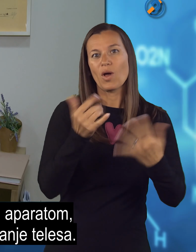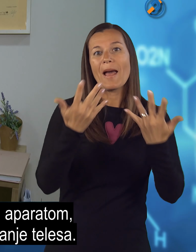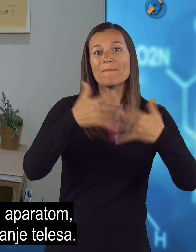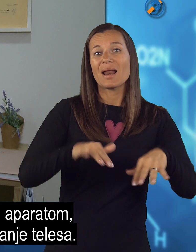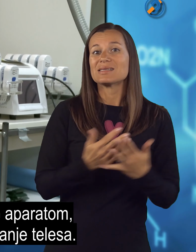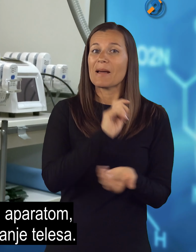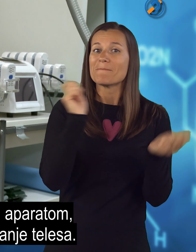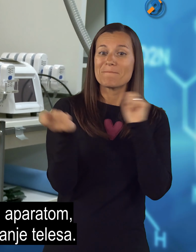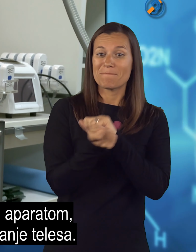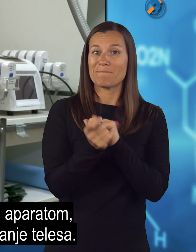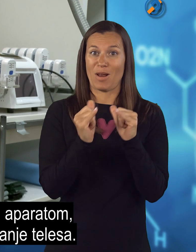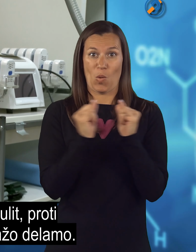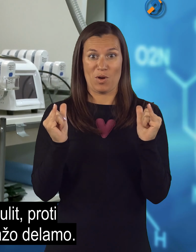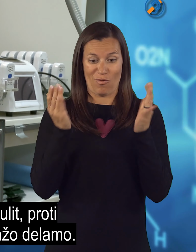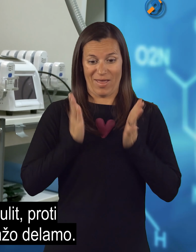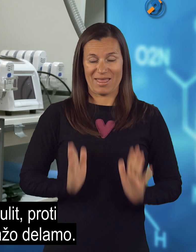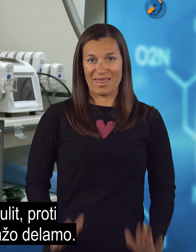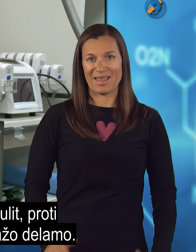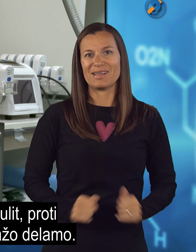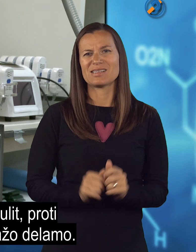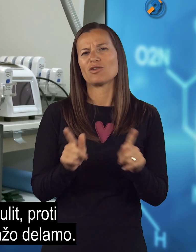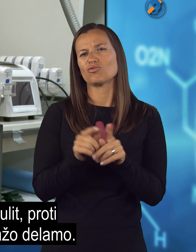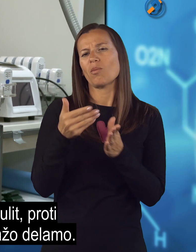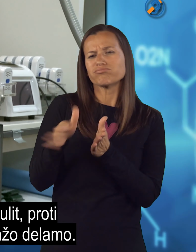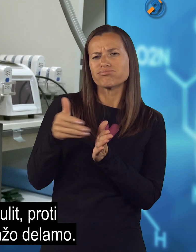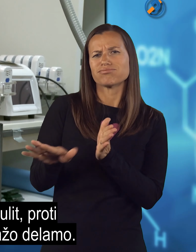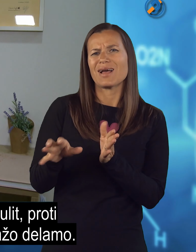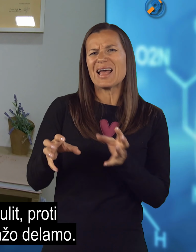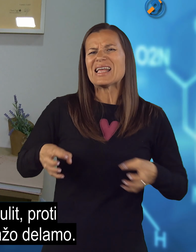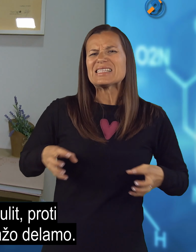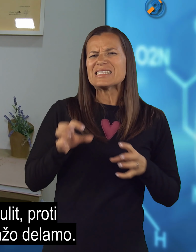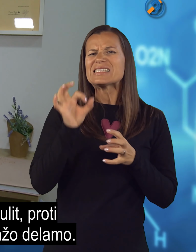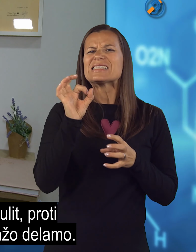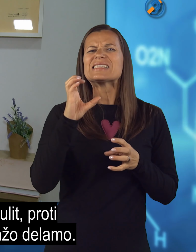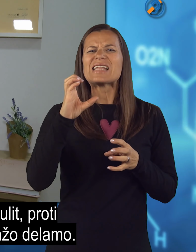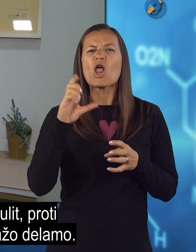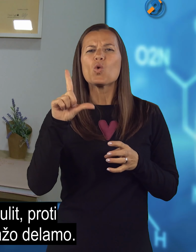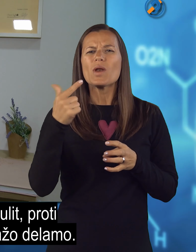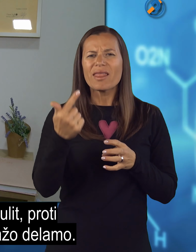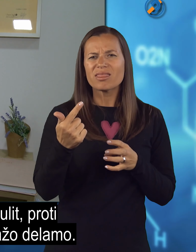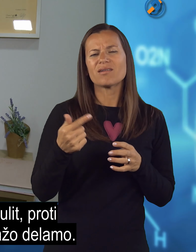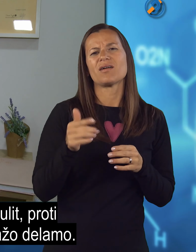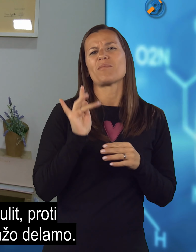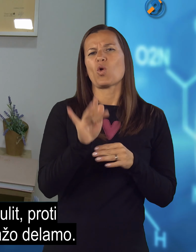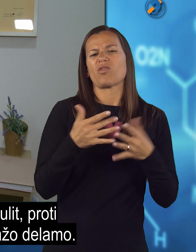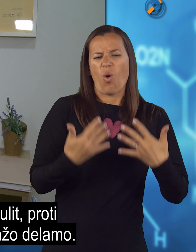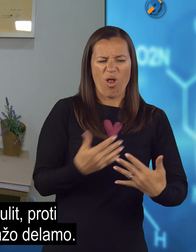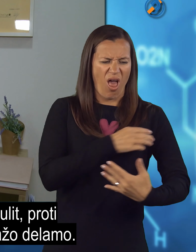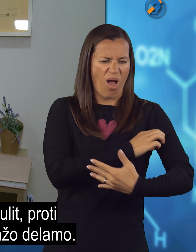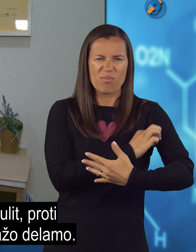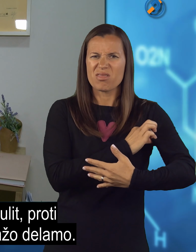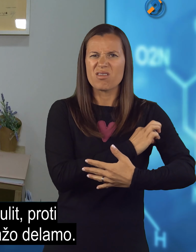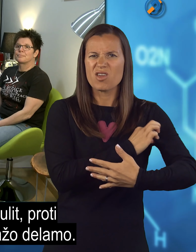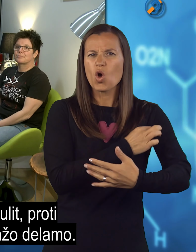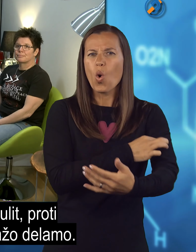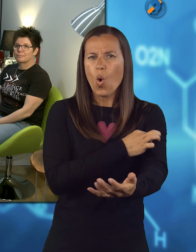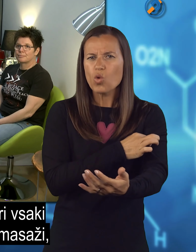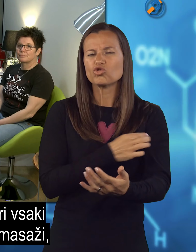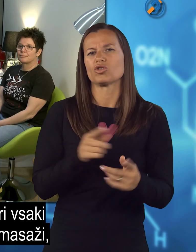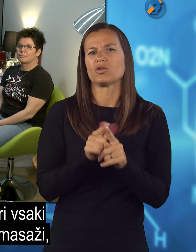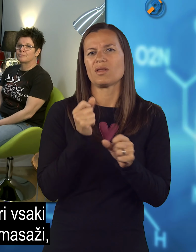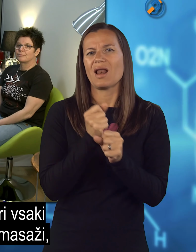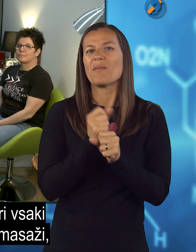za preoblikovanje telesa. Odstranjujemo tudi celulit, proti ohlapni koži, limfno drenažo delamo.